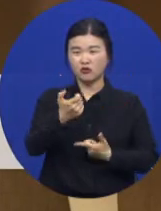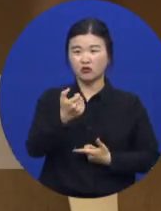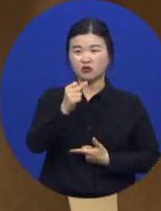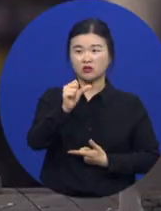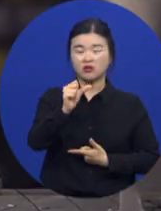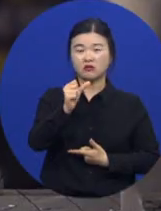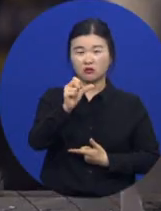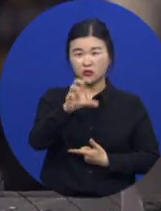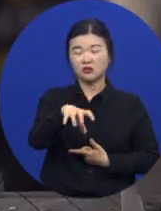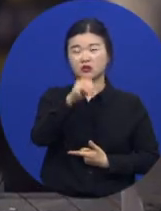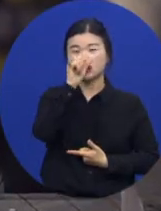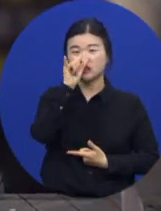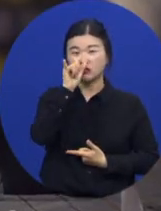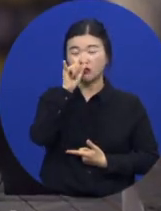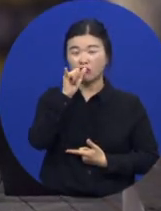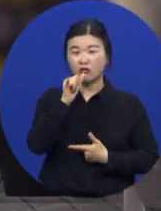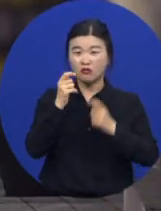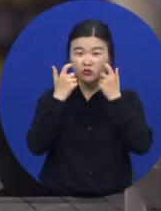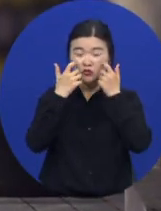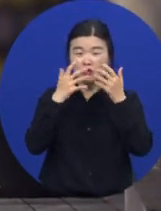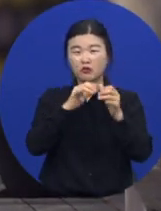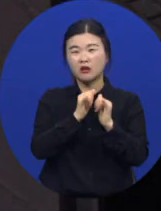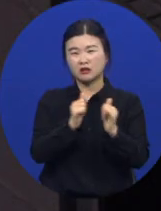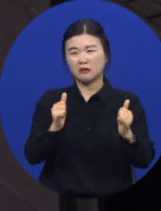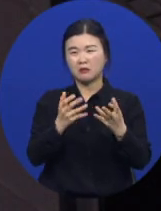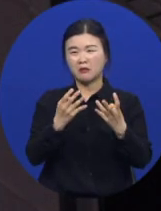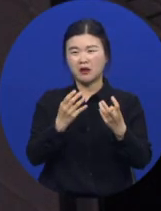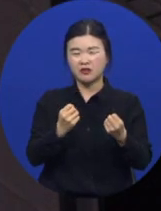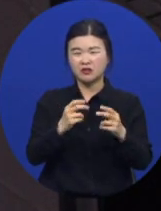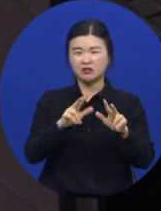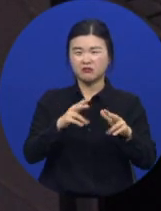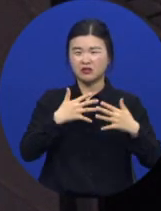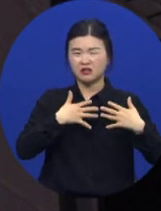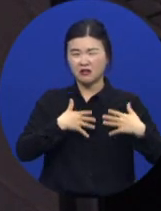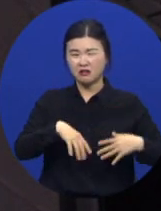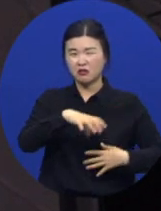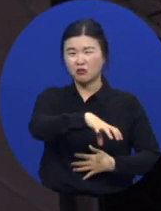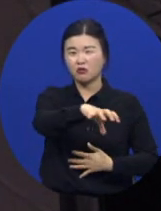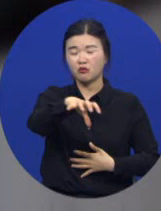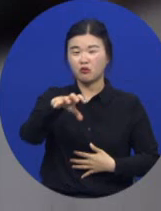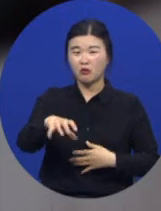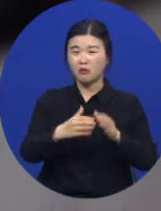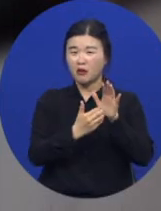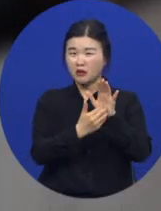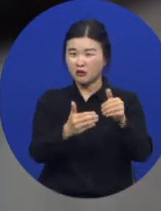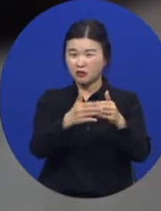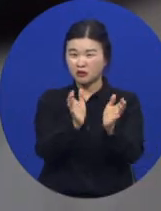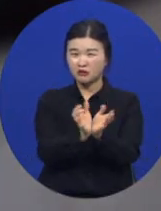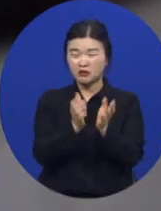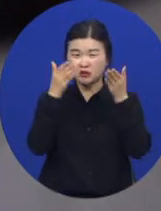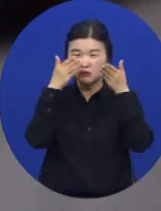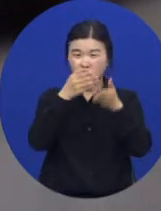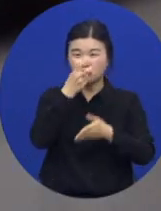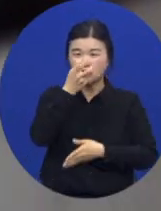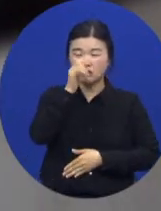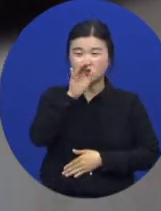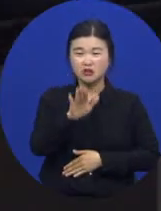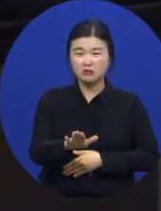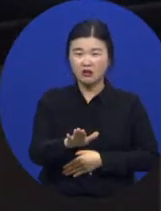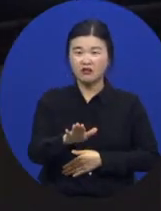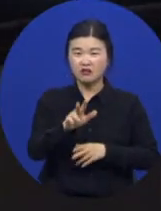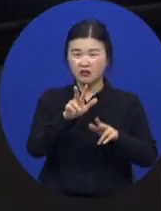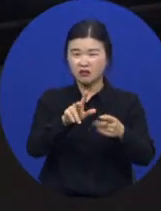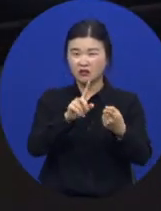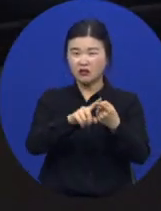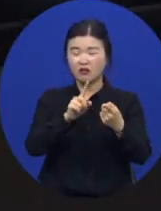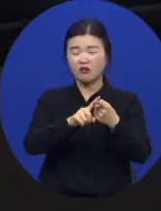됐습니다. 최근 확진자 발생 빈도가 높은 감염 취약 시설을 중심으로 방역 당국이 집중 단속을 벌이고 있지만 위반